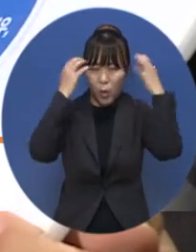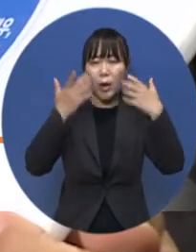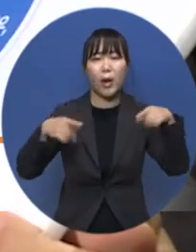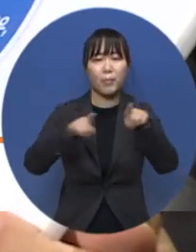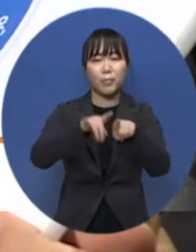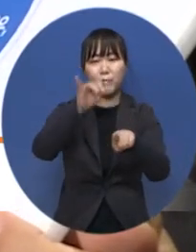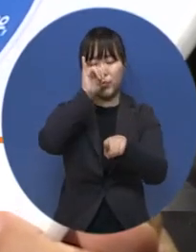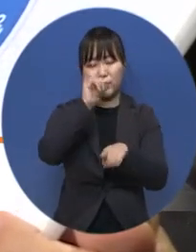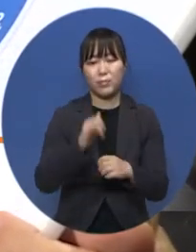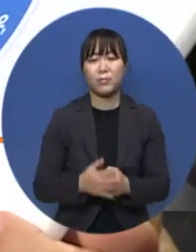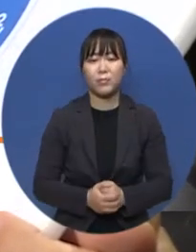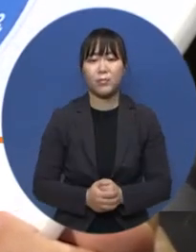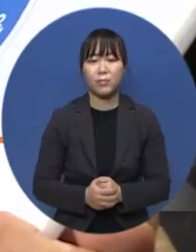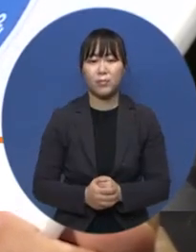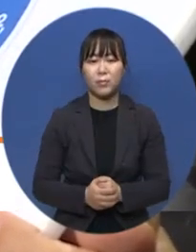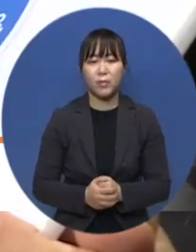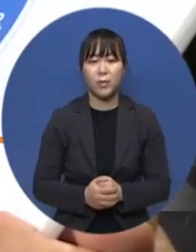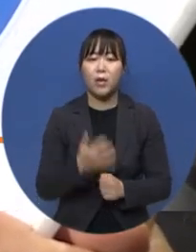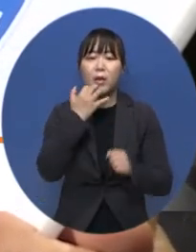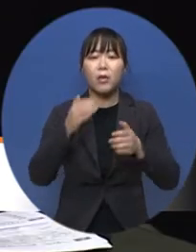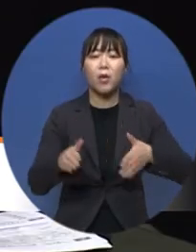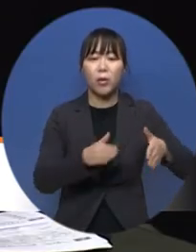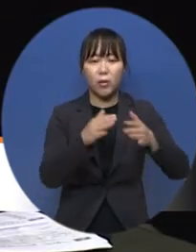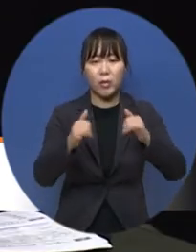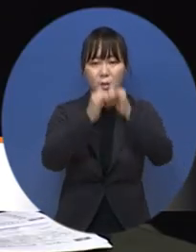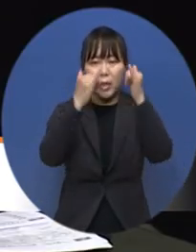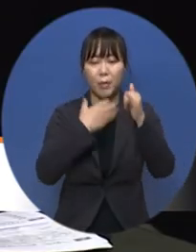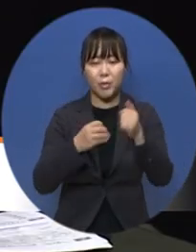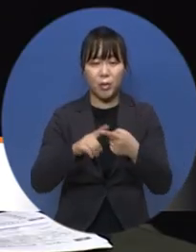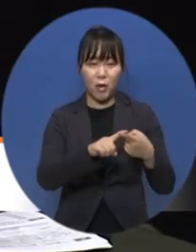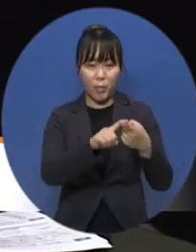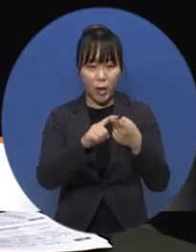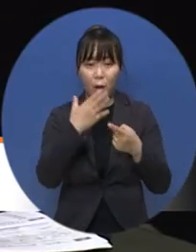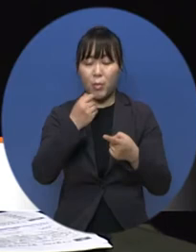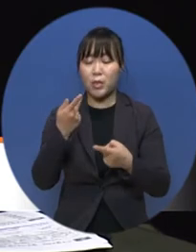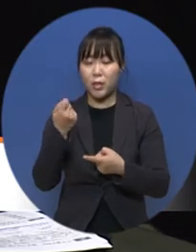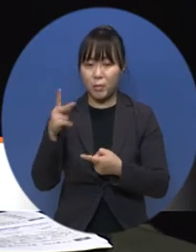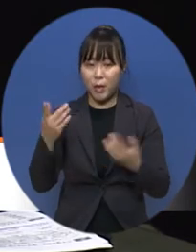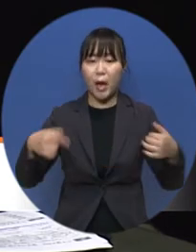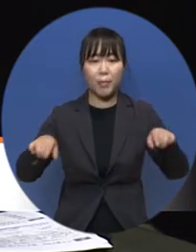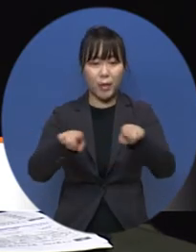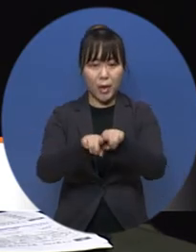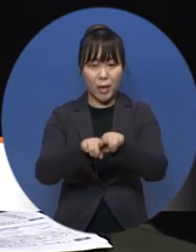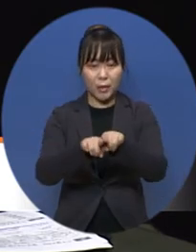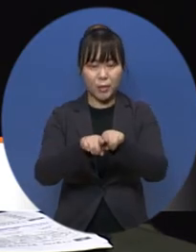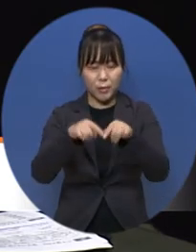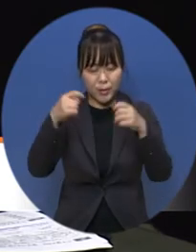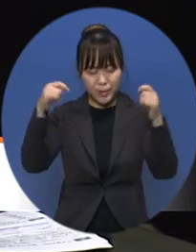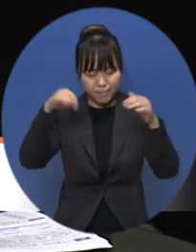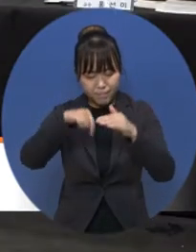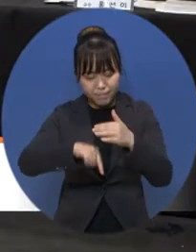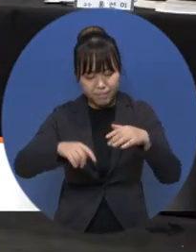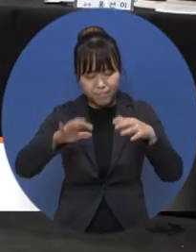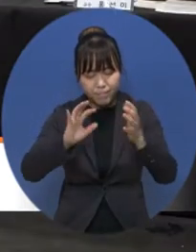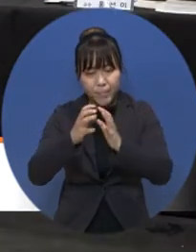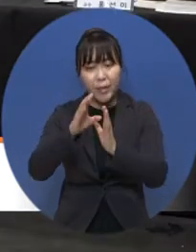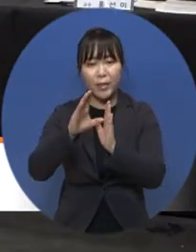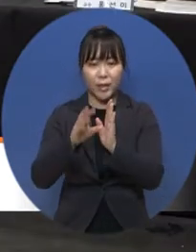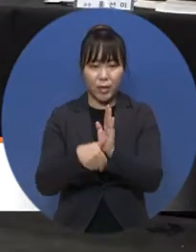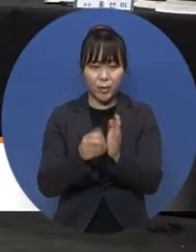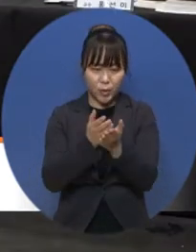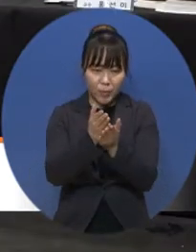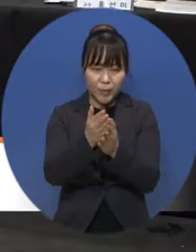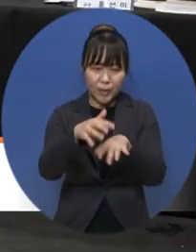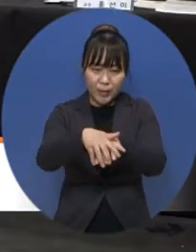있습니다. 이에 경기도 사회복지협의회와 복지TV가 공동 주관한 심층 토론에서는